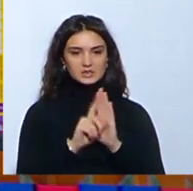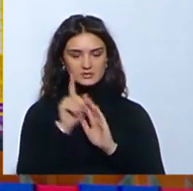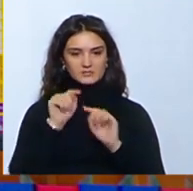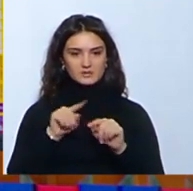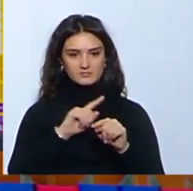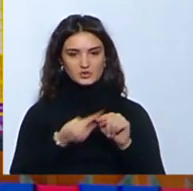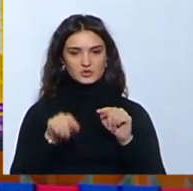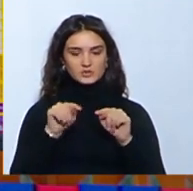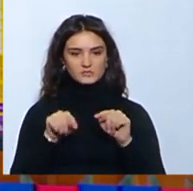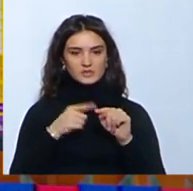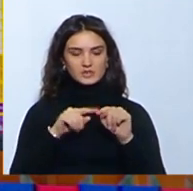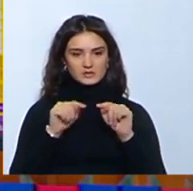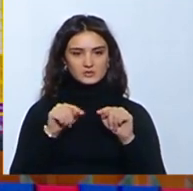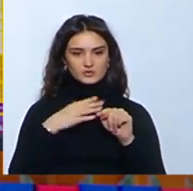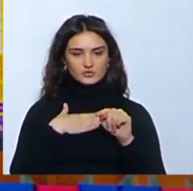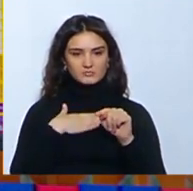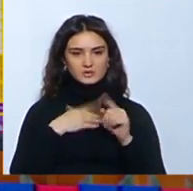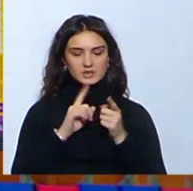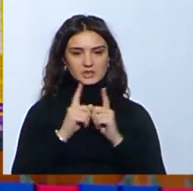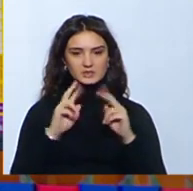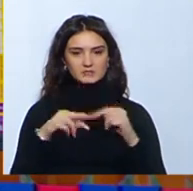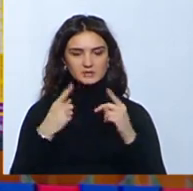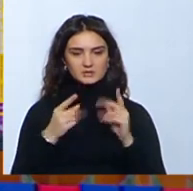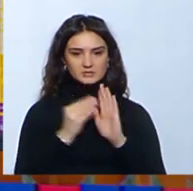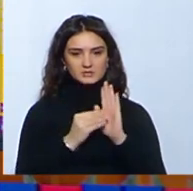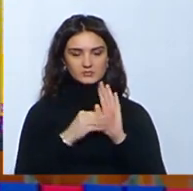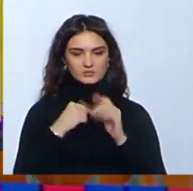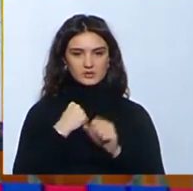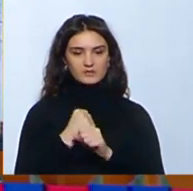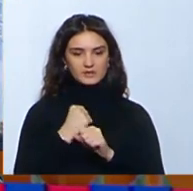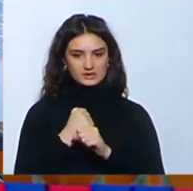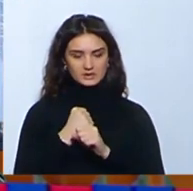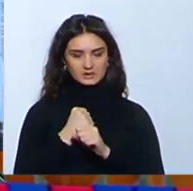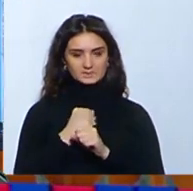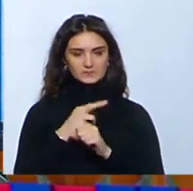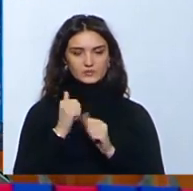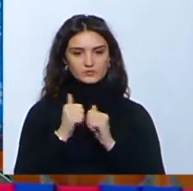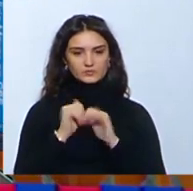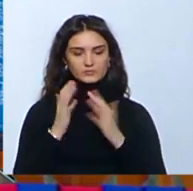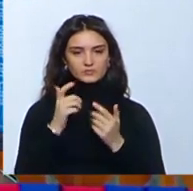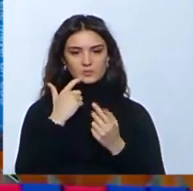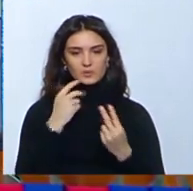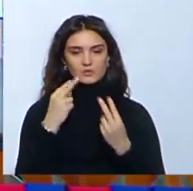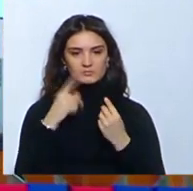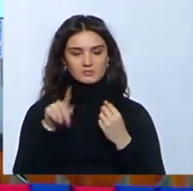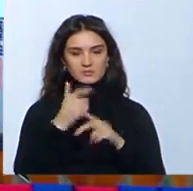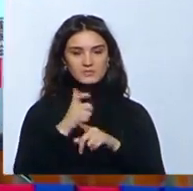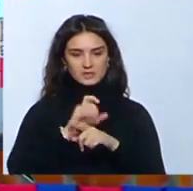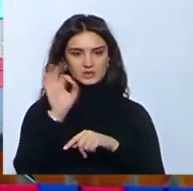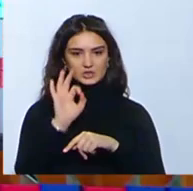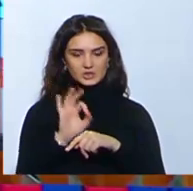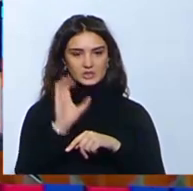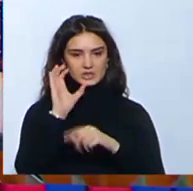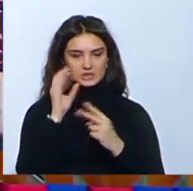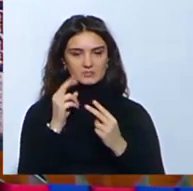მაშინათვე ეს სისტემა ჩემ მიერ ნათარგმნი დავნერგეთ ჩვენ. თქვენ ყოველ შემთხვევაში მაყურებლები ამას ძალიან ხშირად